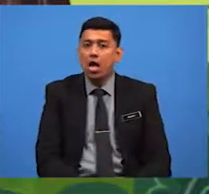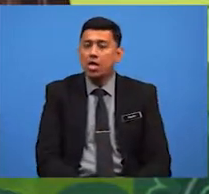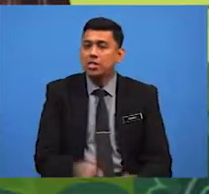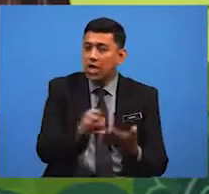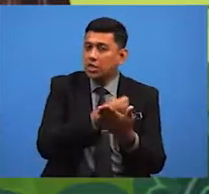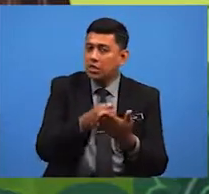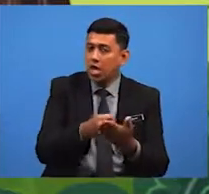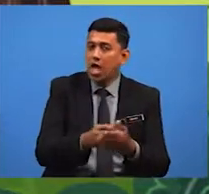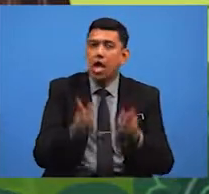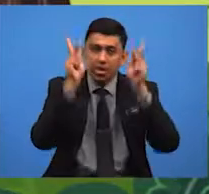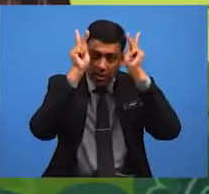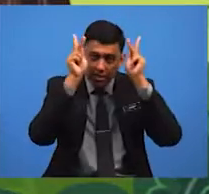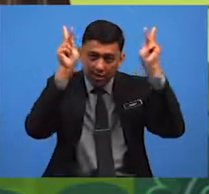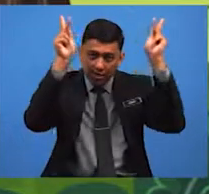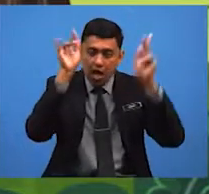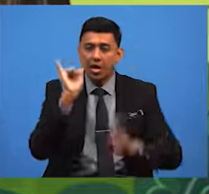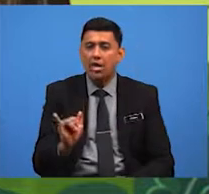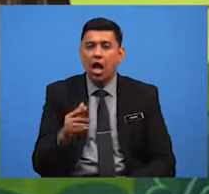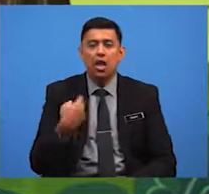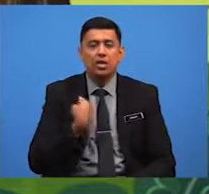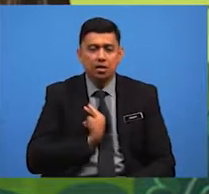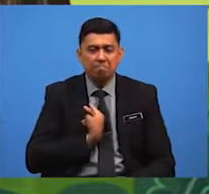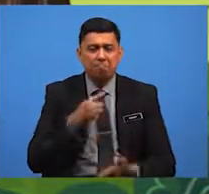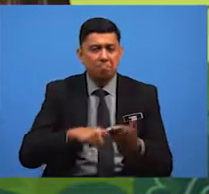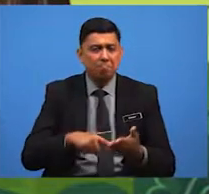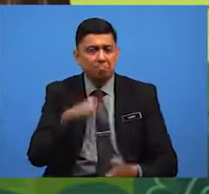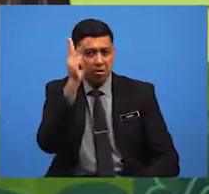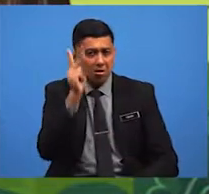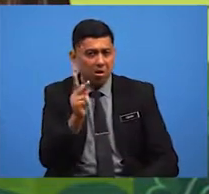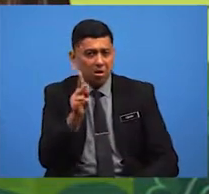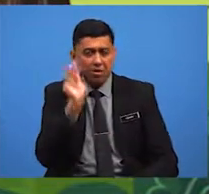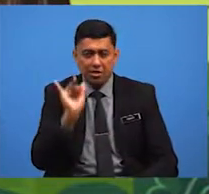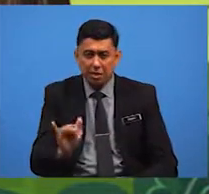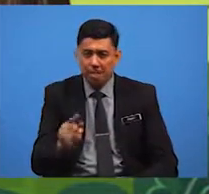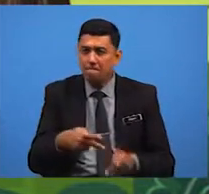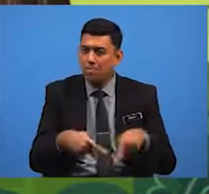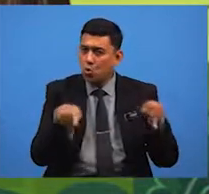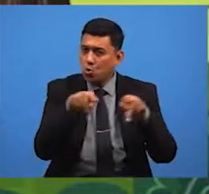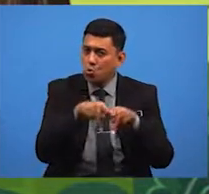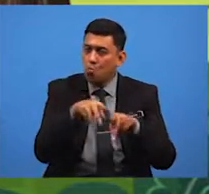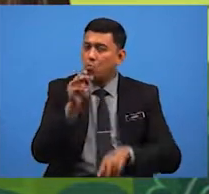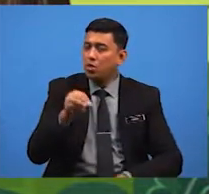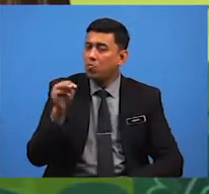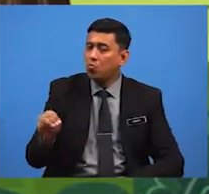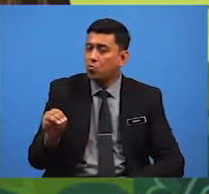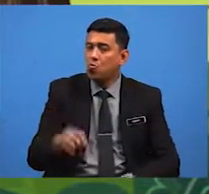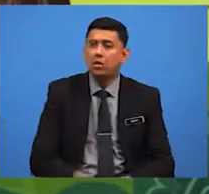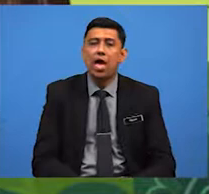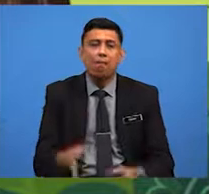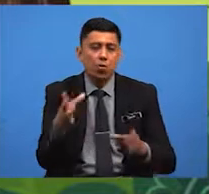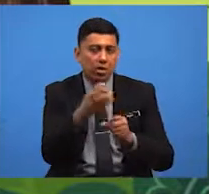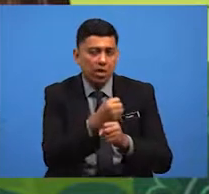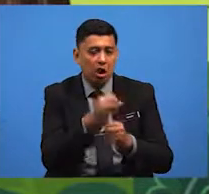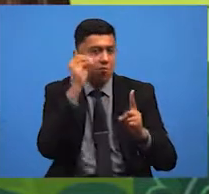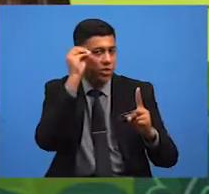Kijang Yang Lelah. Apakah yang perlu murid-murid peroleh sebagai objektif